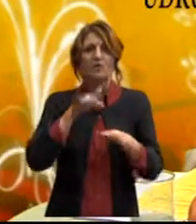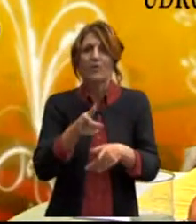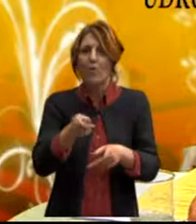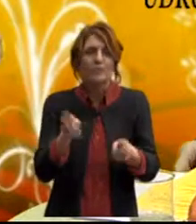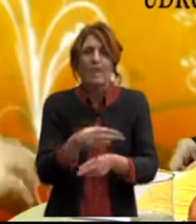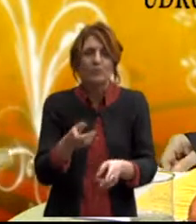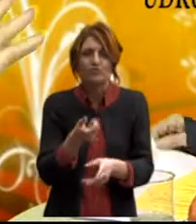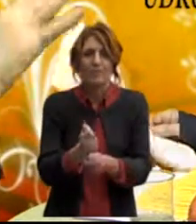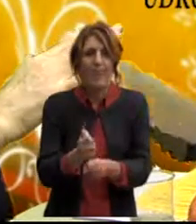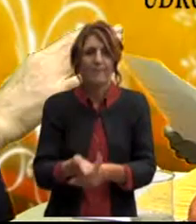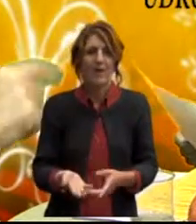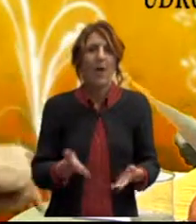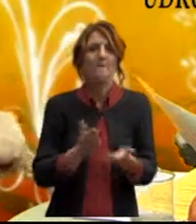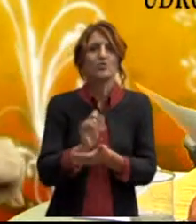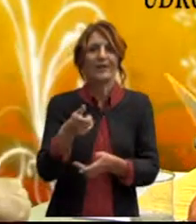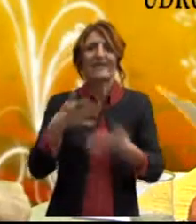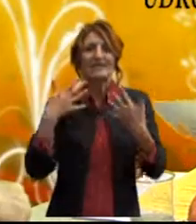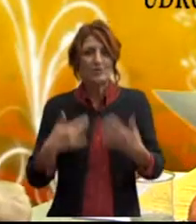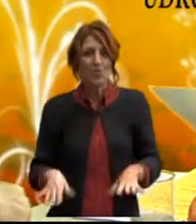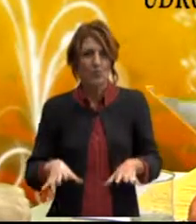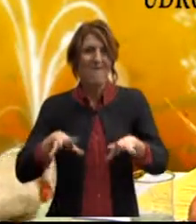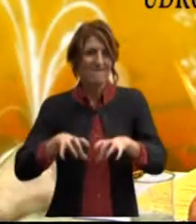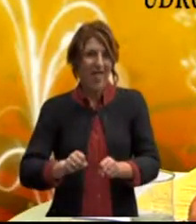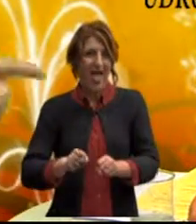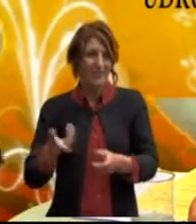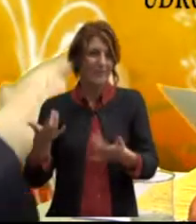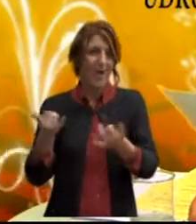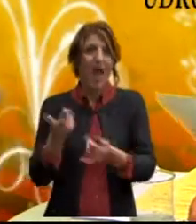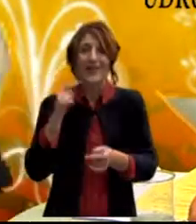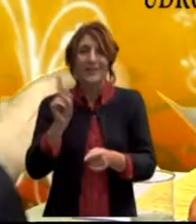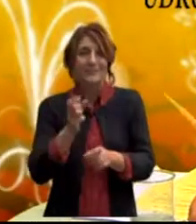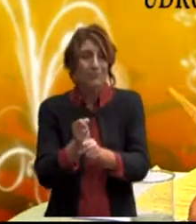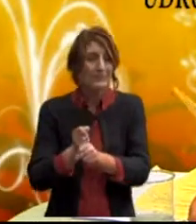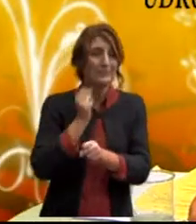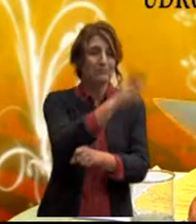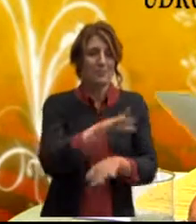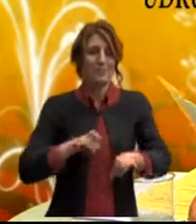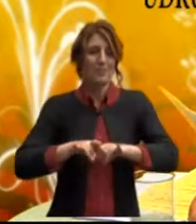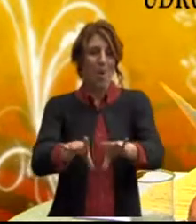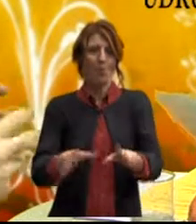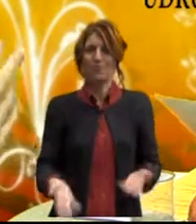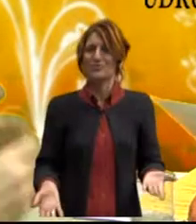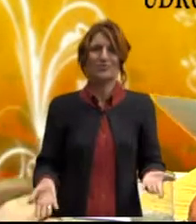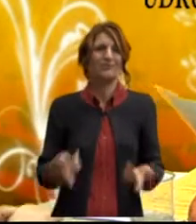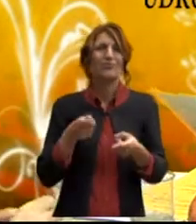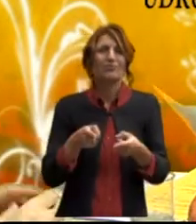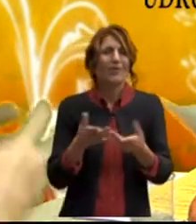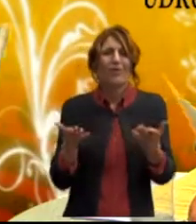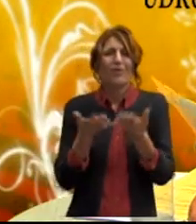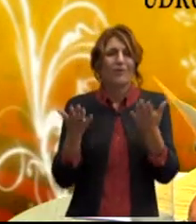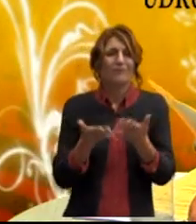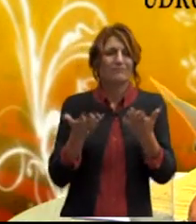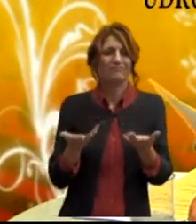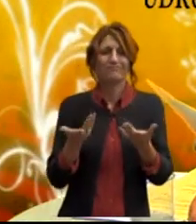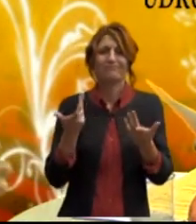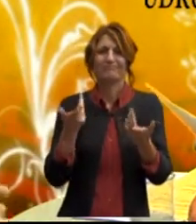Ok, možda je on izgubio vlasništvo, ali ne smiješ ga izbaciti iz toga. Daj mu šansu da to može otkupiti i tako dalje. Evo vidite, to su cijeli niz